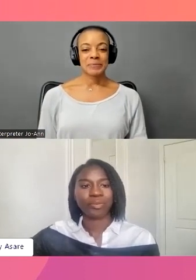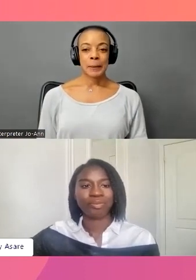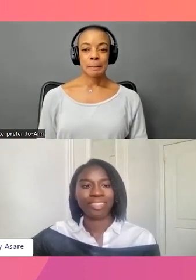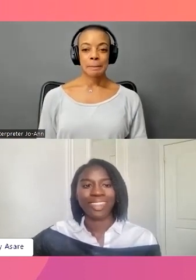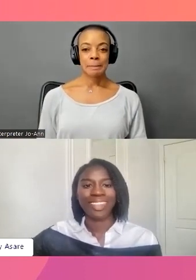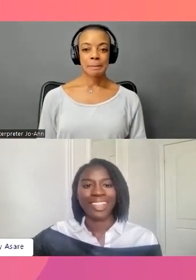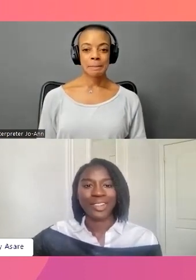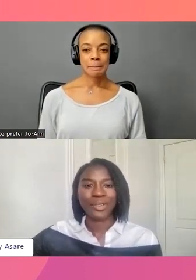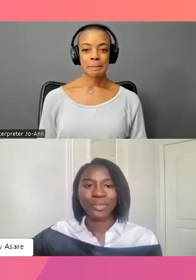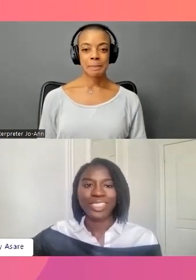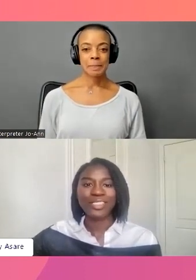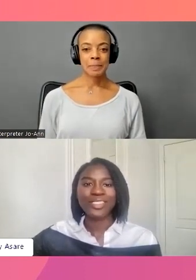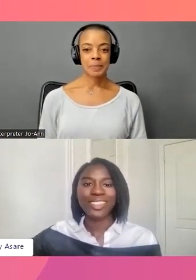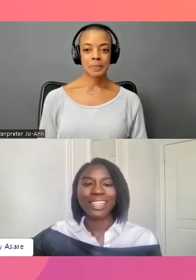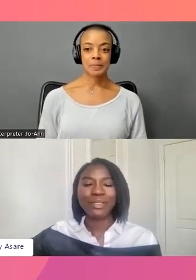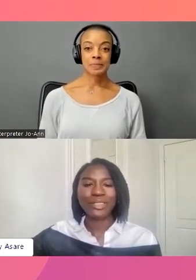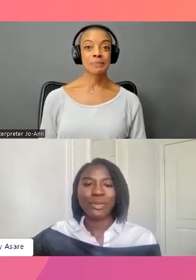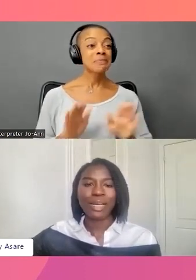Merci.